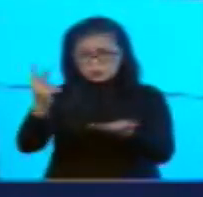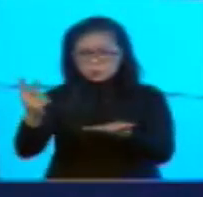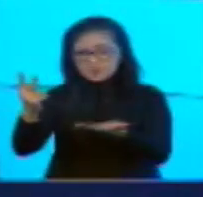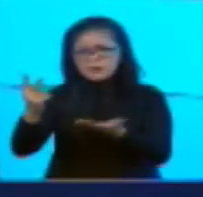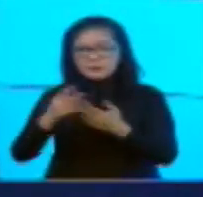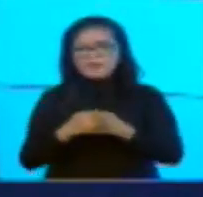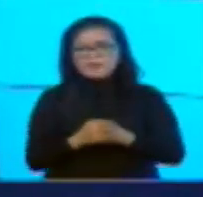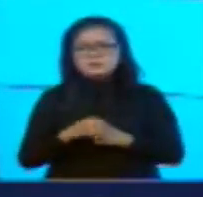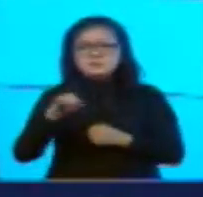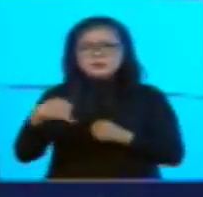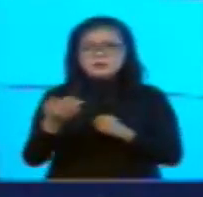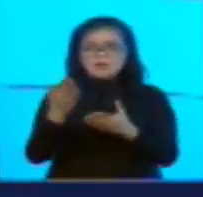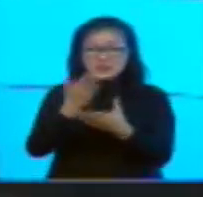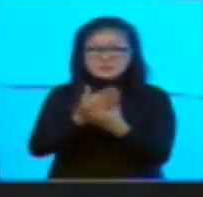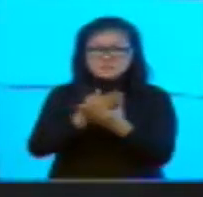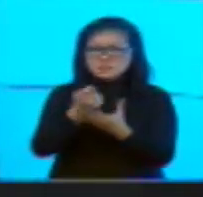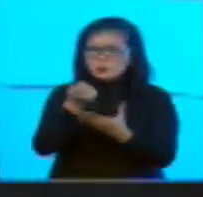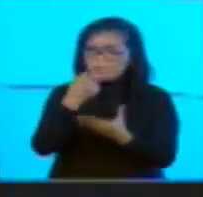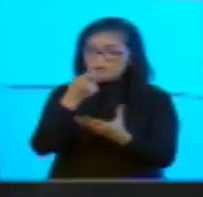bagi mereka yang isolasi mandiri.